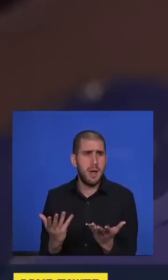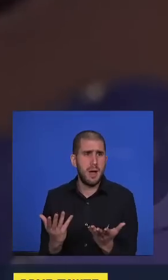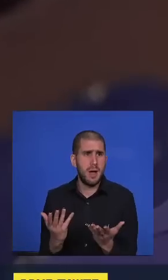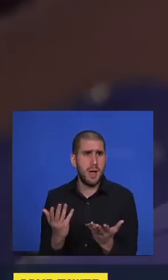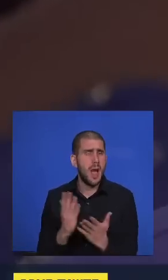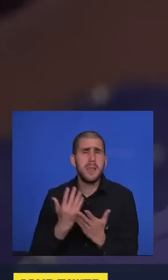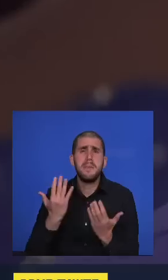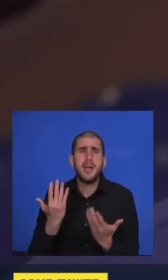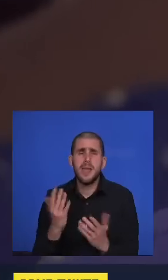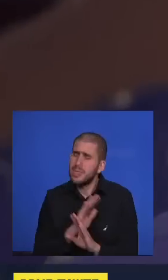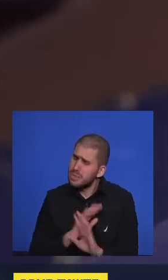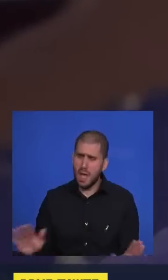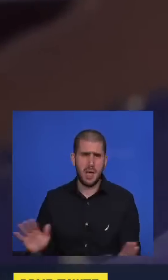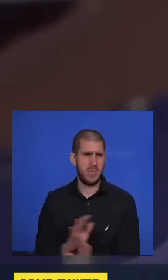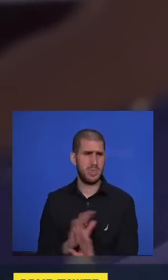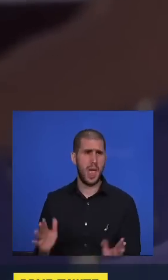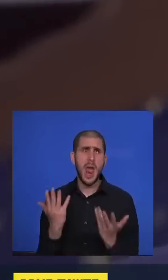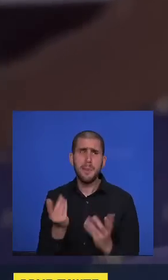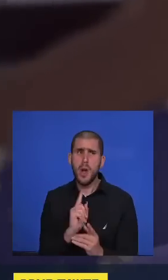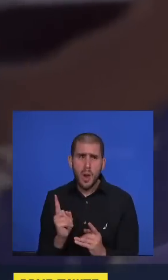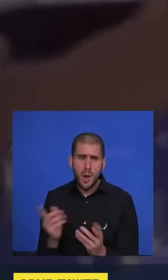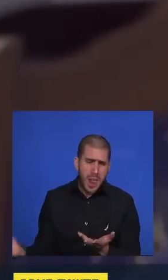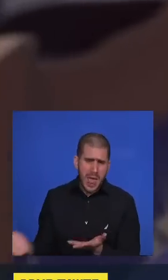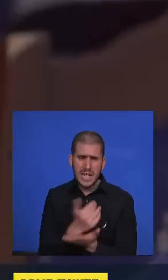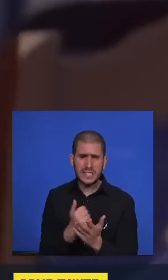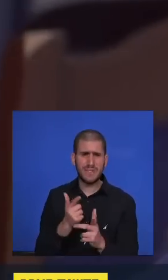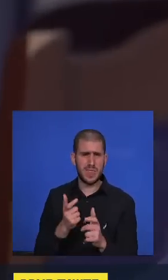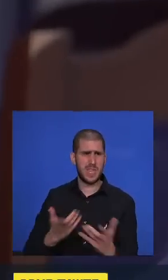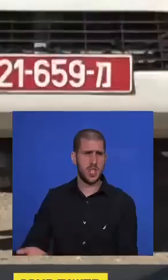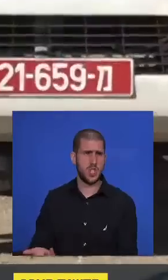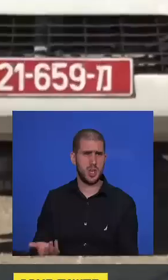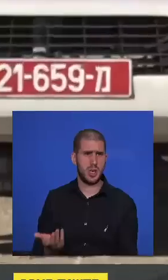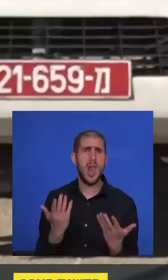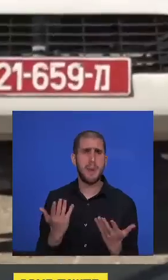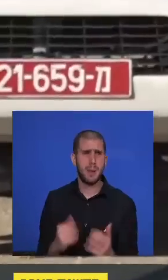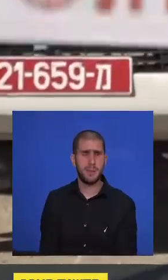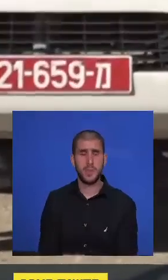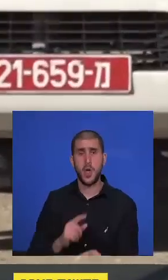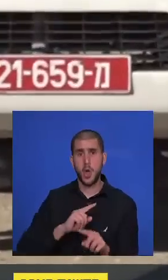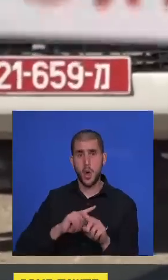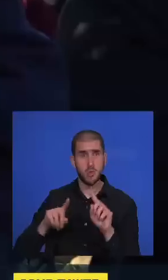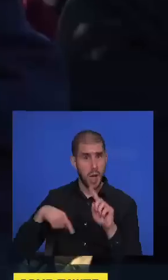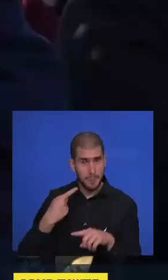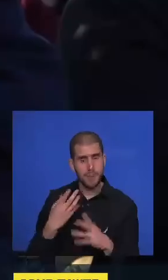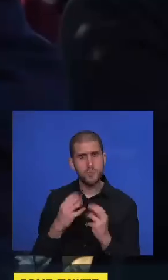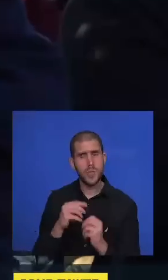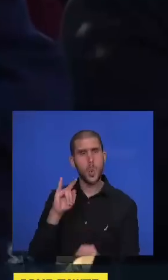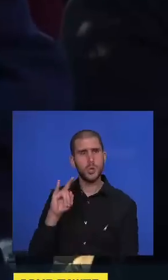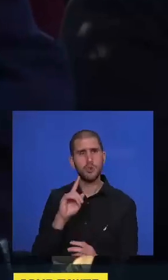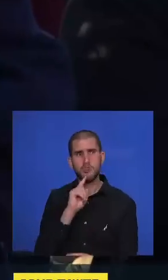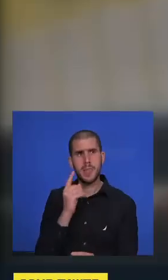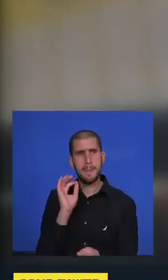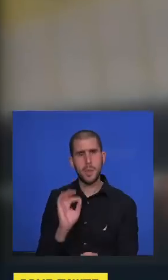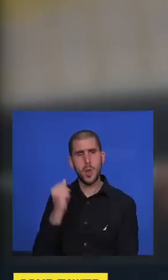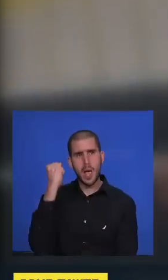מתי? זהו, די, מספיק. למה לא לאסוף את הנשק הזה? למה? בחודש הבא תציין משפחת חוג'יראת שנה